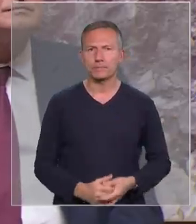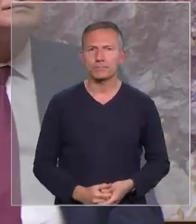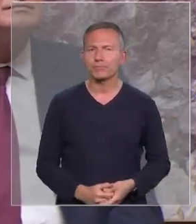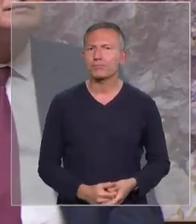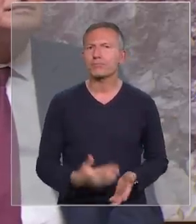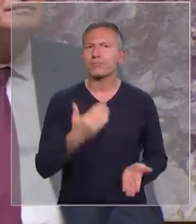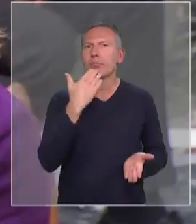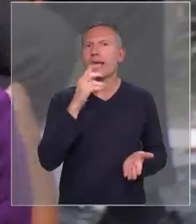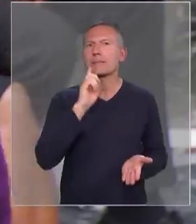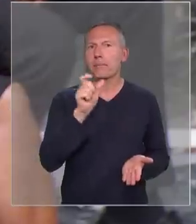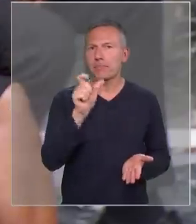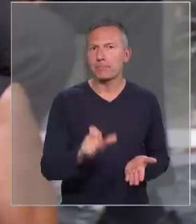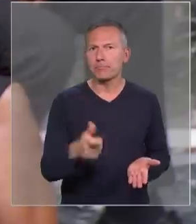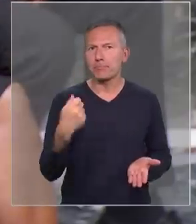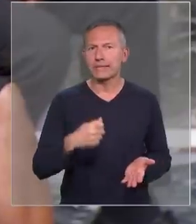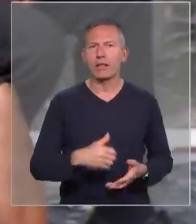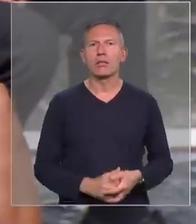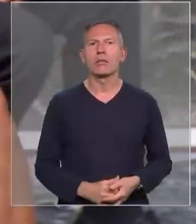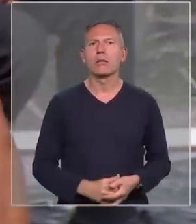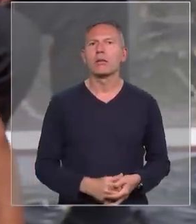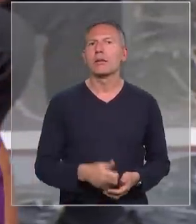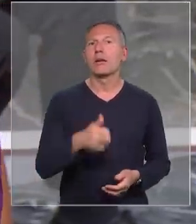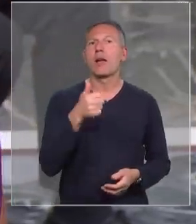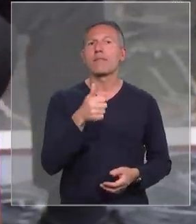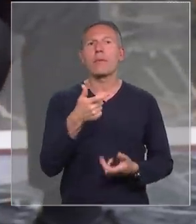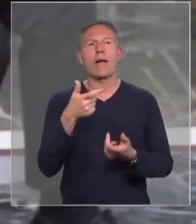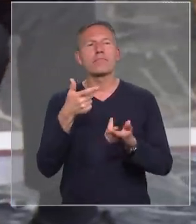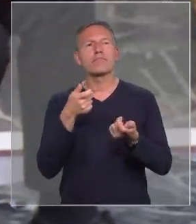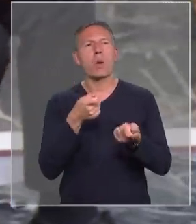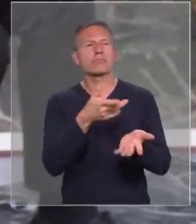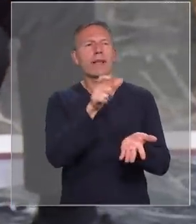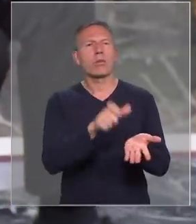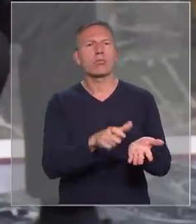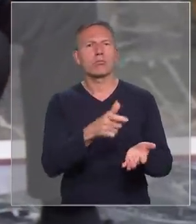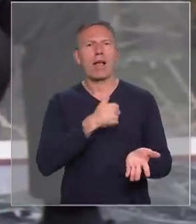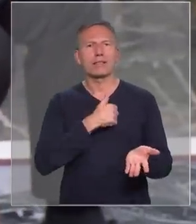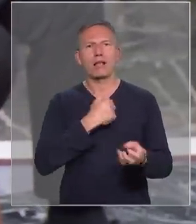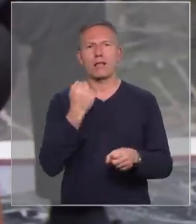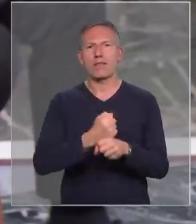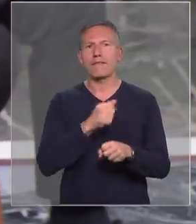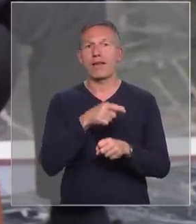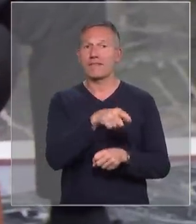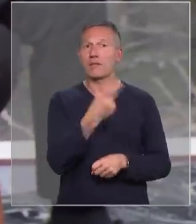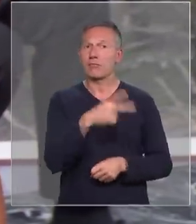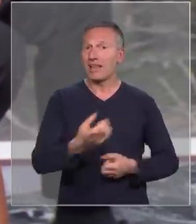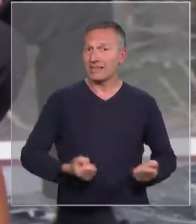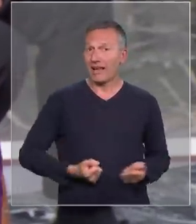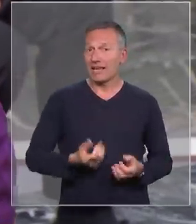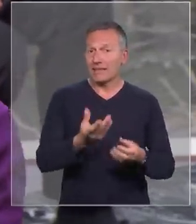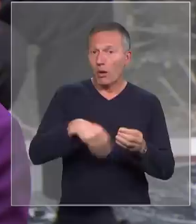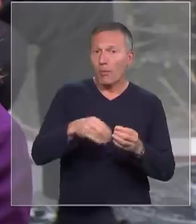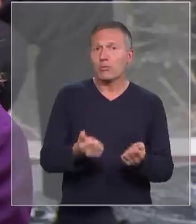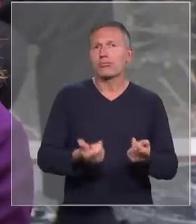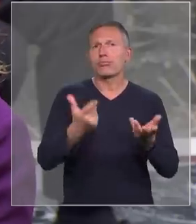Merci, Madame la Présidente. Quand vous faites travailler un artisan, vous achetez plus qu'un service, vous achetez des centaines